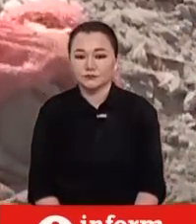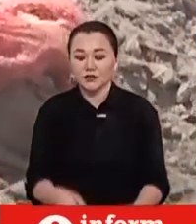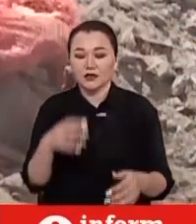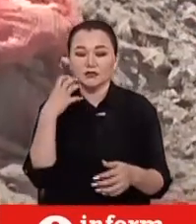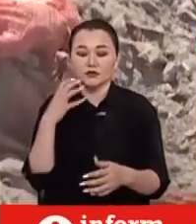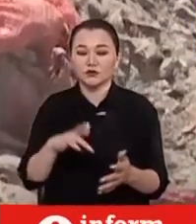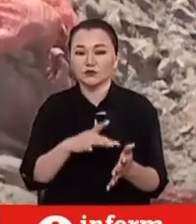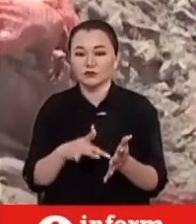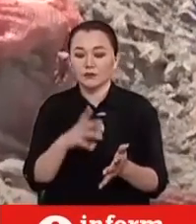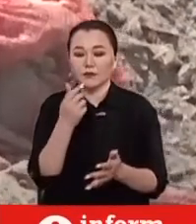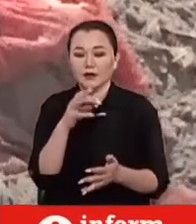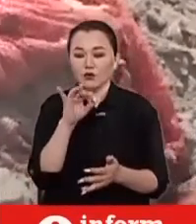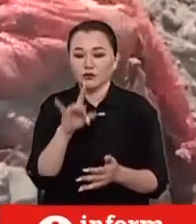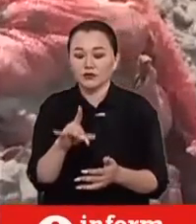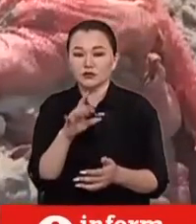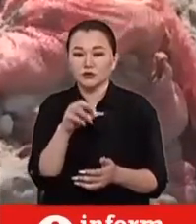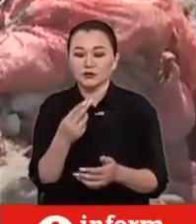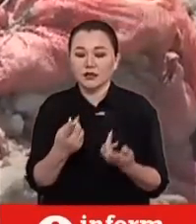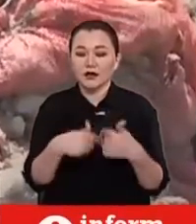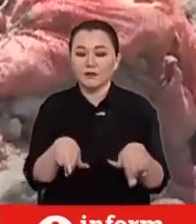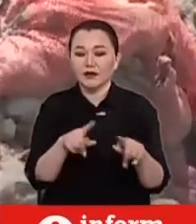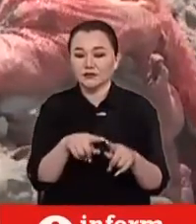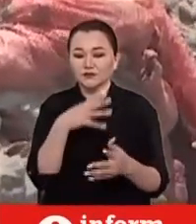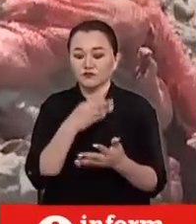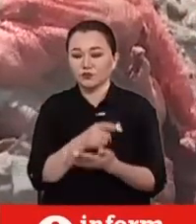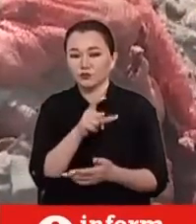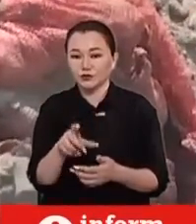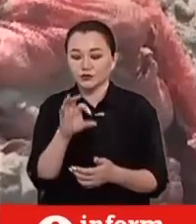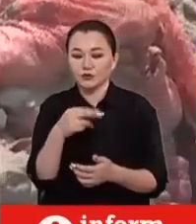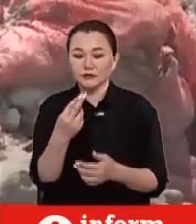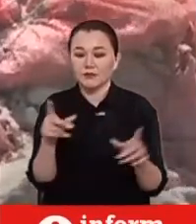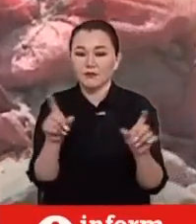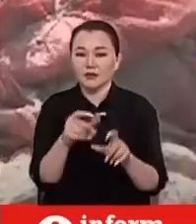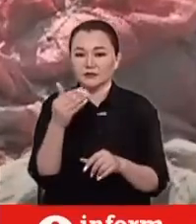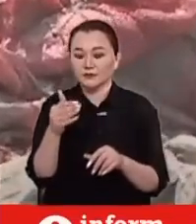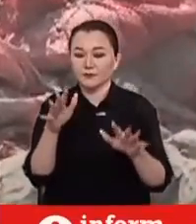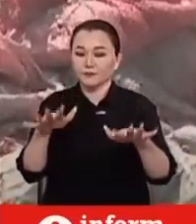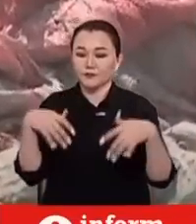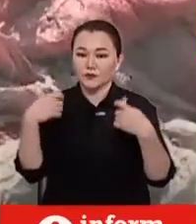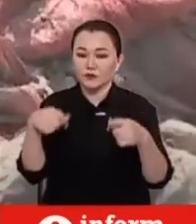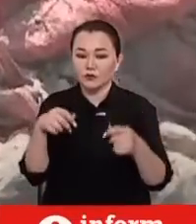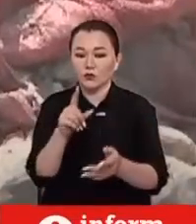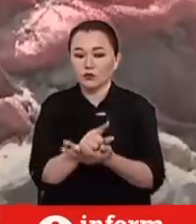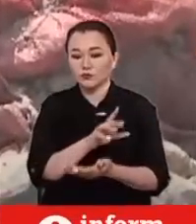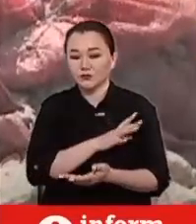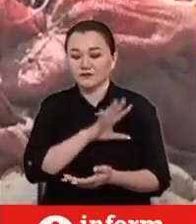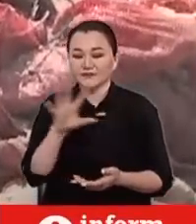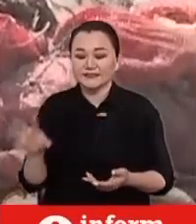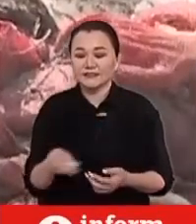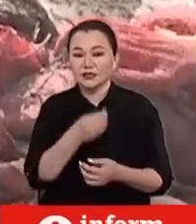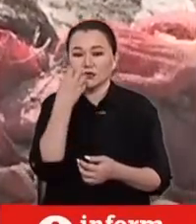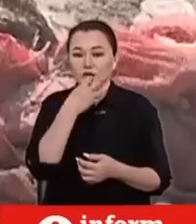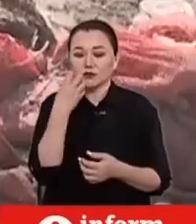Қызылорда қаласында Байқоңыр әлеуметтік кәсіпкерлік корпорациясының өкілдері әлеуметтік дүкендердің сөрелерінде тұруы тиіс көкөніс